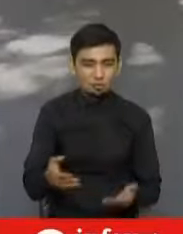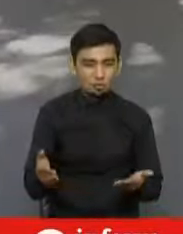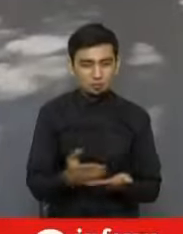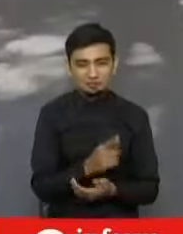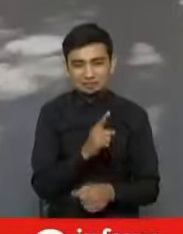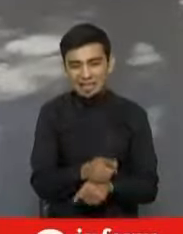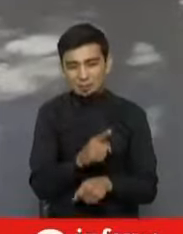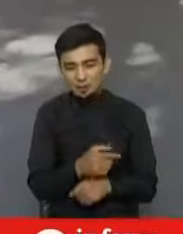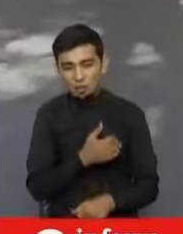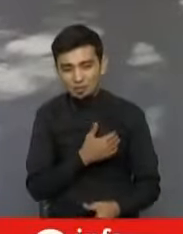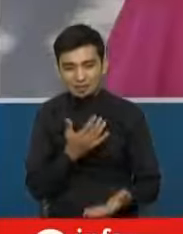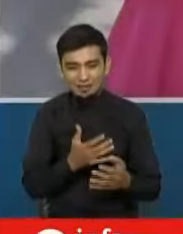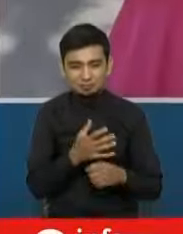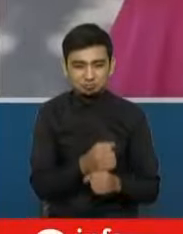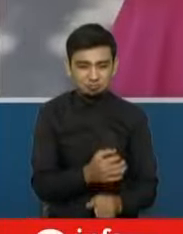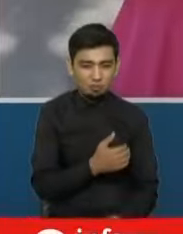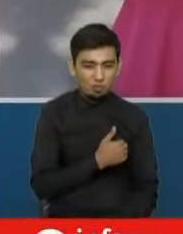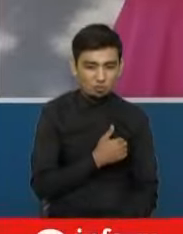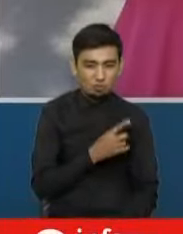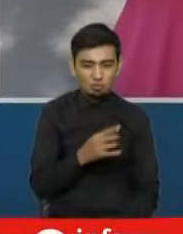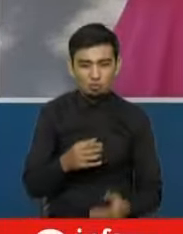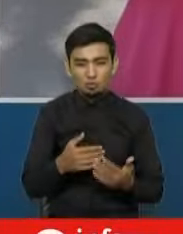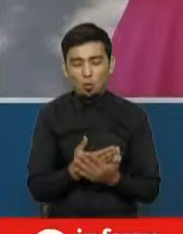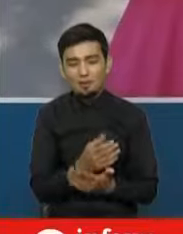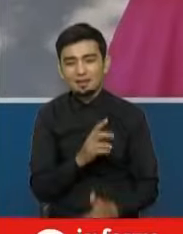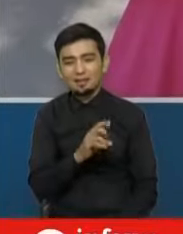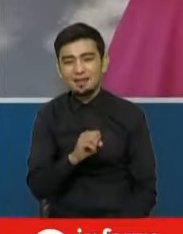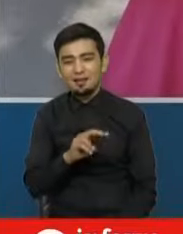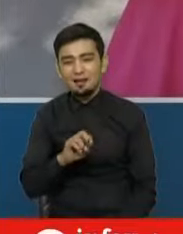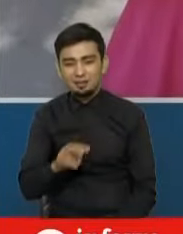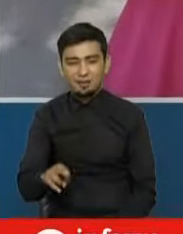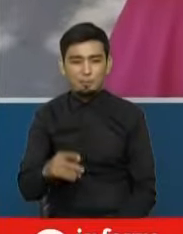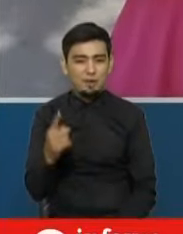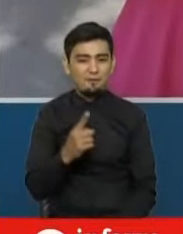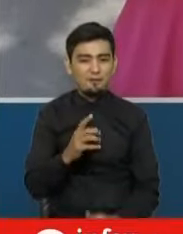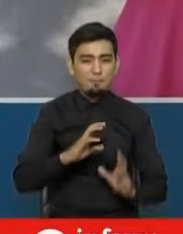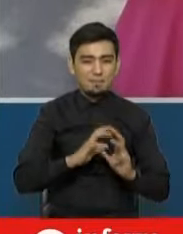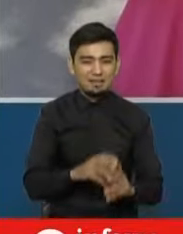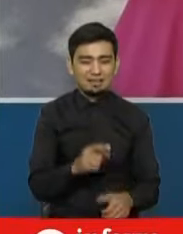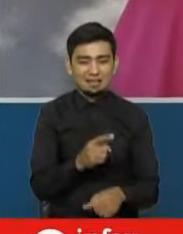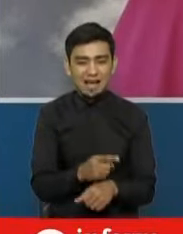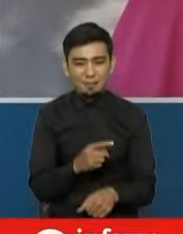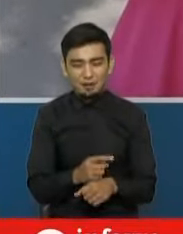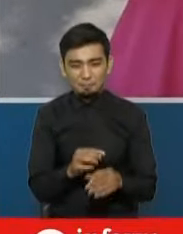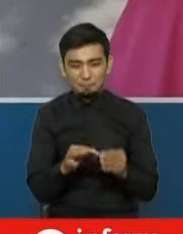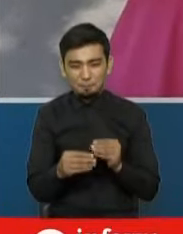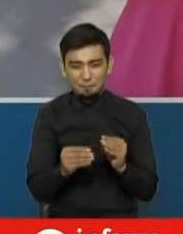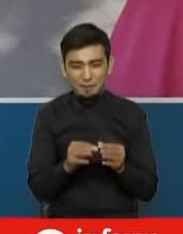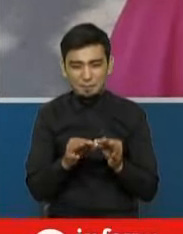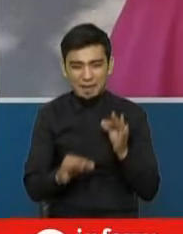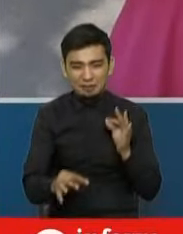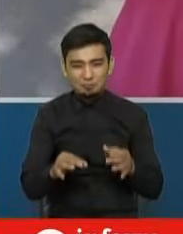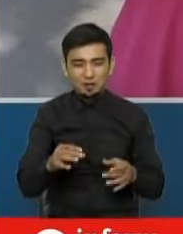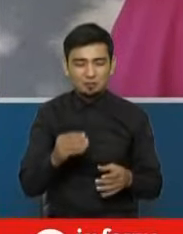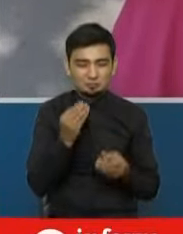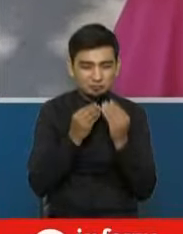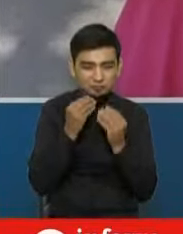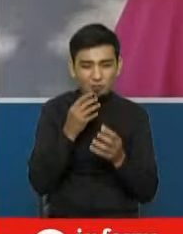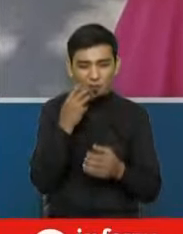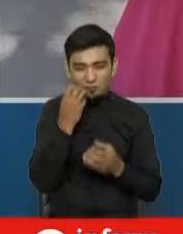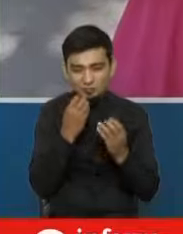запретить или хотя бы ограничить. К примеру, Новая Зеландия первая в мире запретила продавать тонкий пластик и мешочки для фруктов и